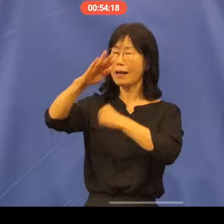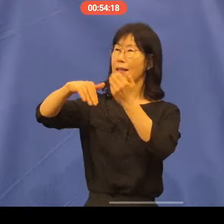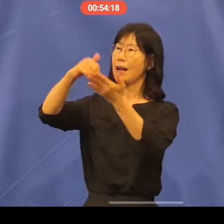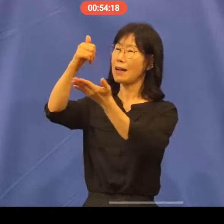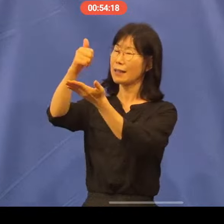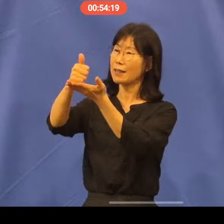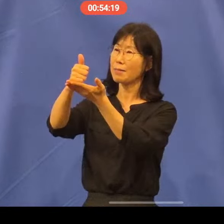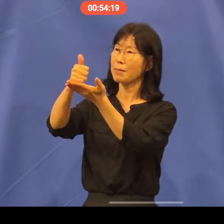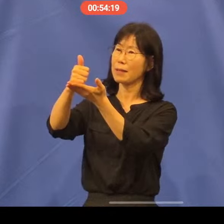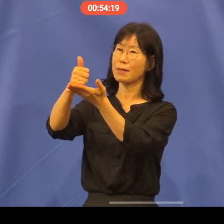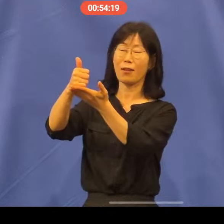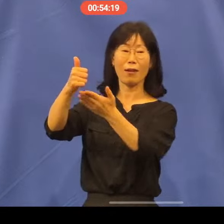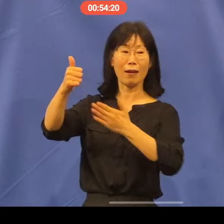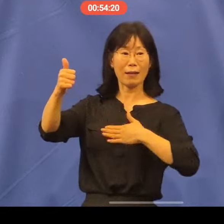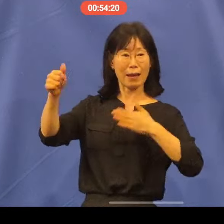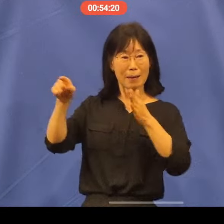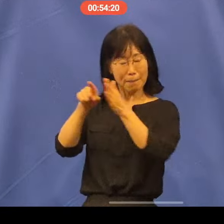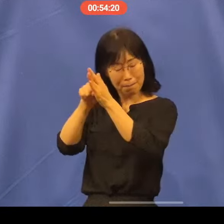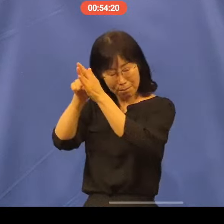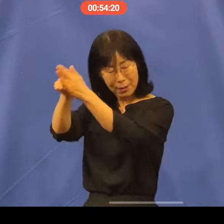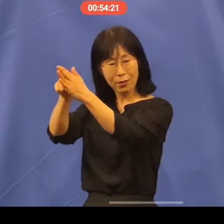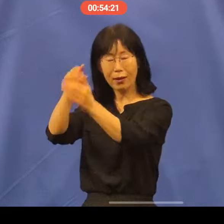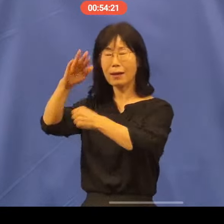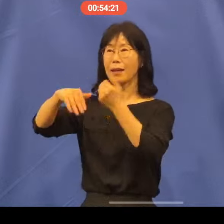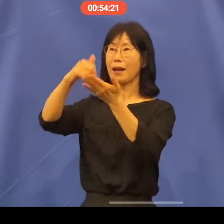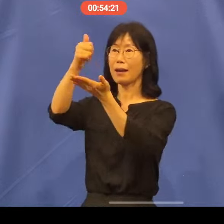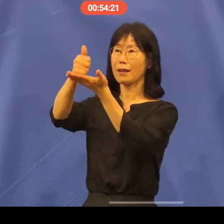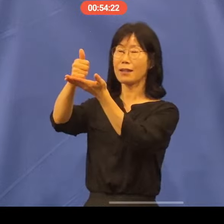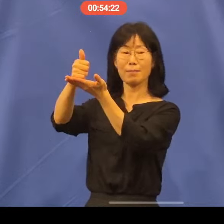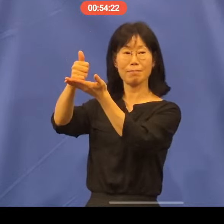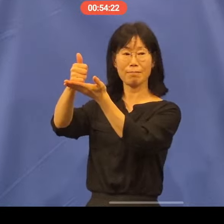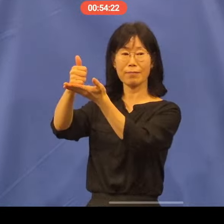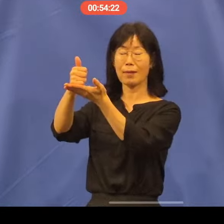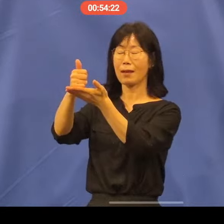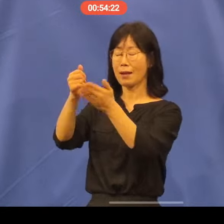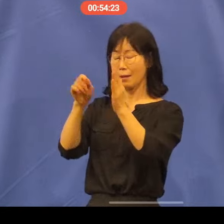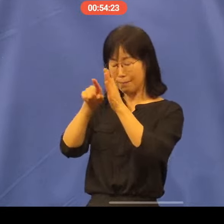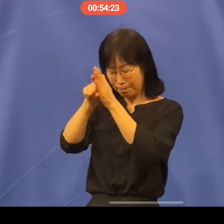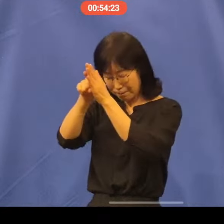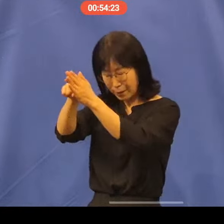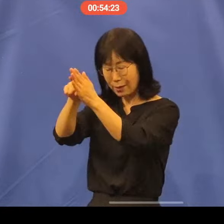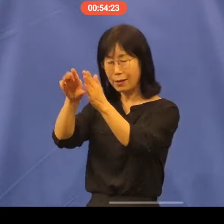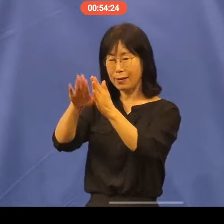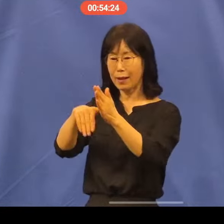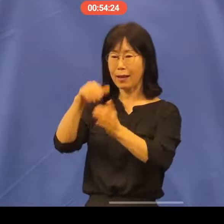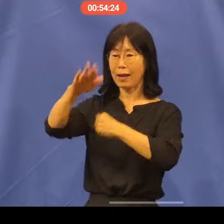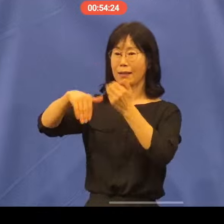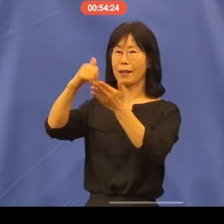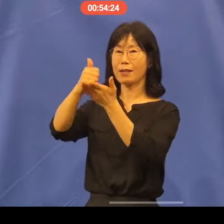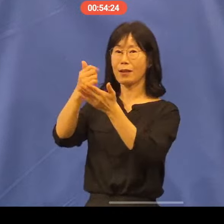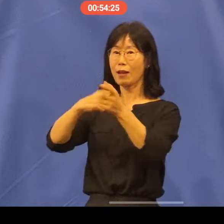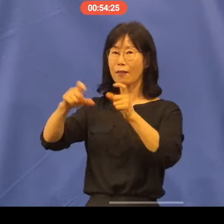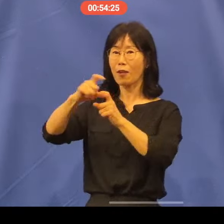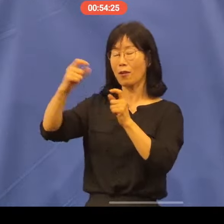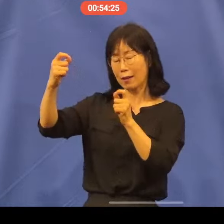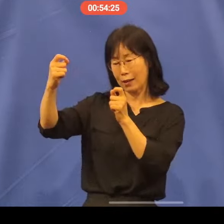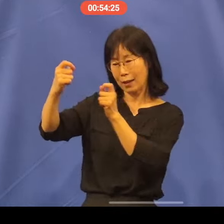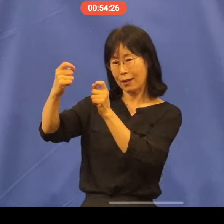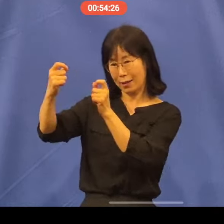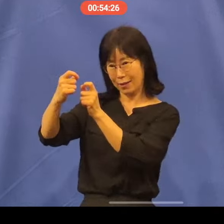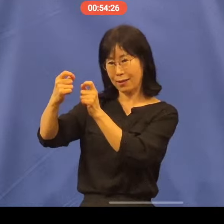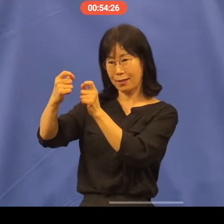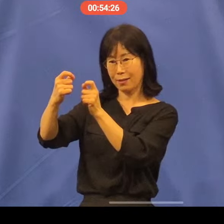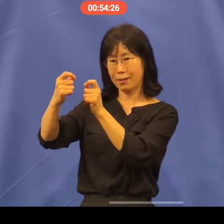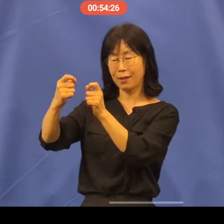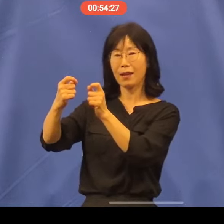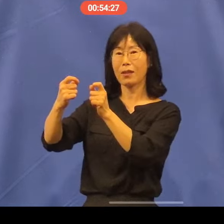자를 기뻐하신다는, 어떤 상황에도 하나님을 믿어드리라는 거예요. 너가 이런 상황에서도 나를 신뢰하는구나. 그게